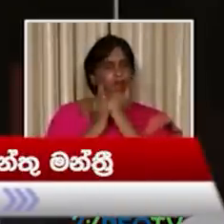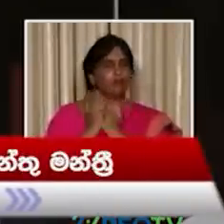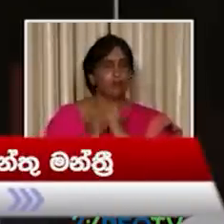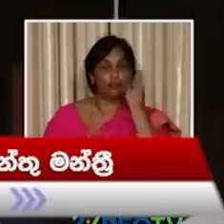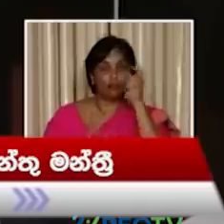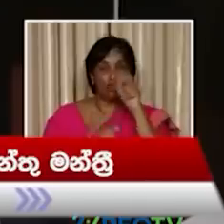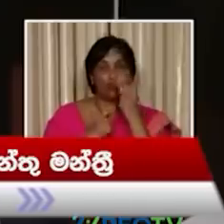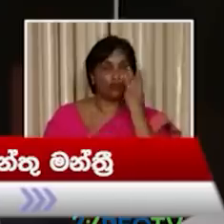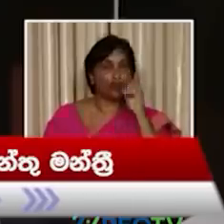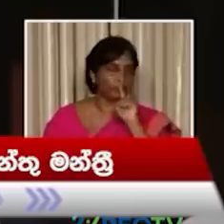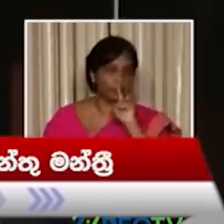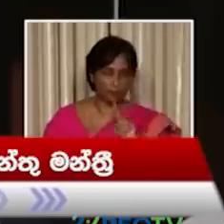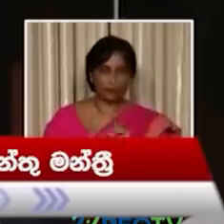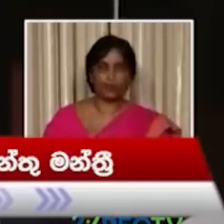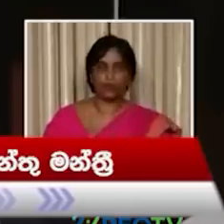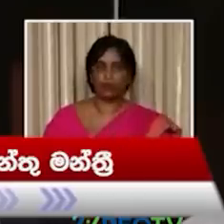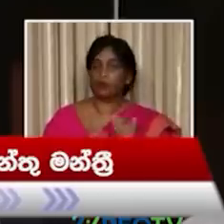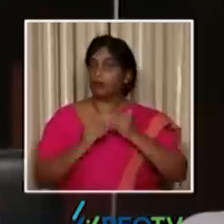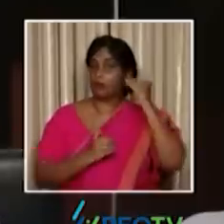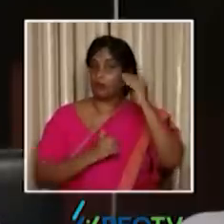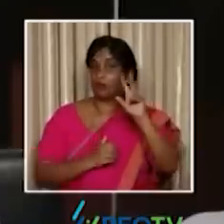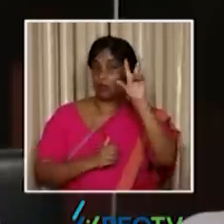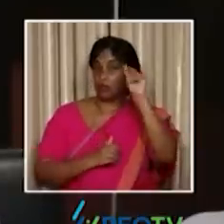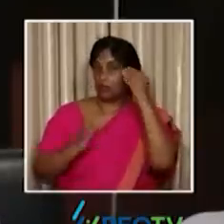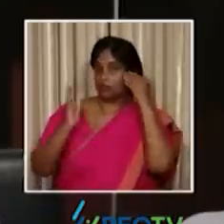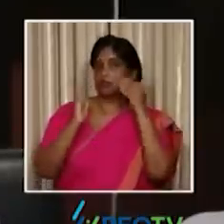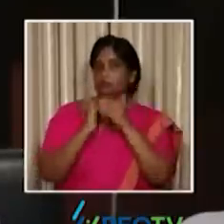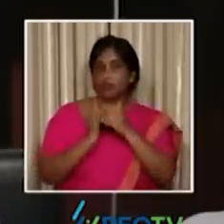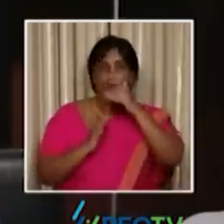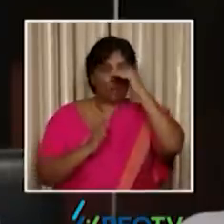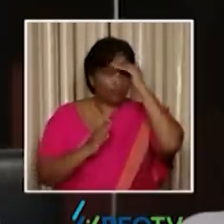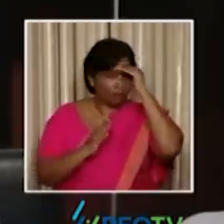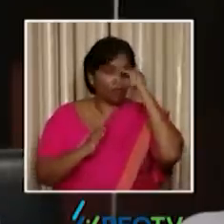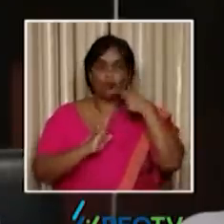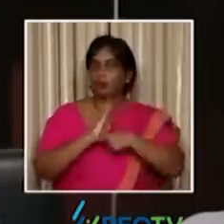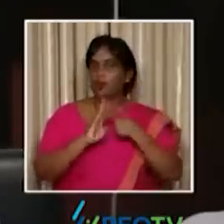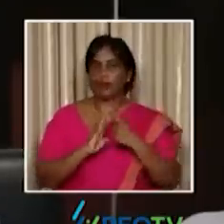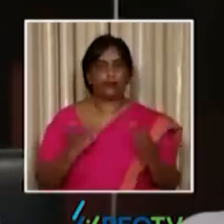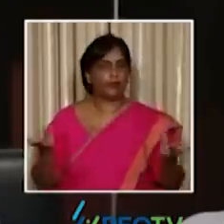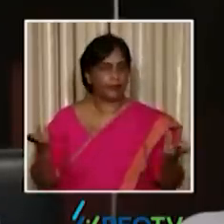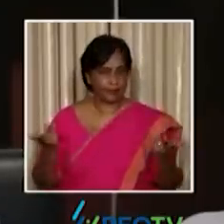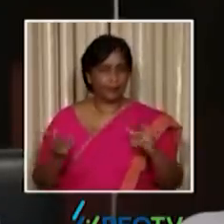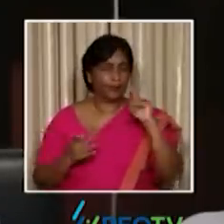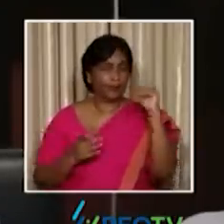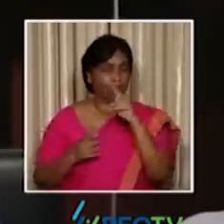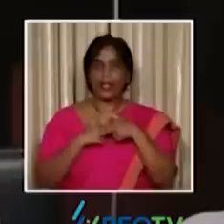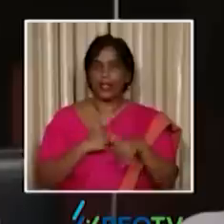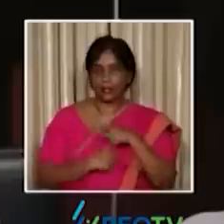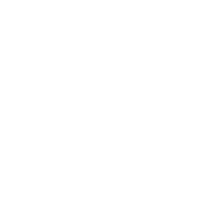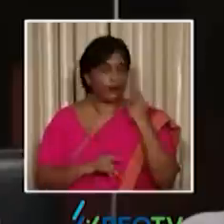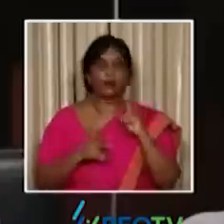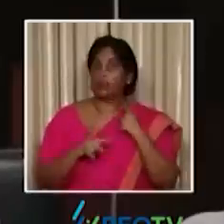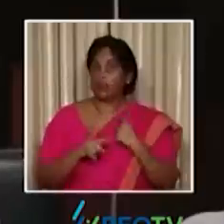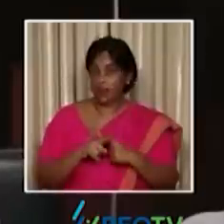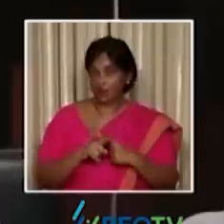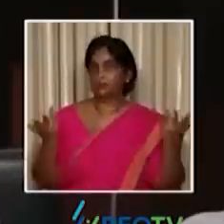විද්වතුන් 3611 ක අනාගත දැක්මක් තිබෙන නායකත්වයක් මේ රටේ නැහැ කියන එක තමයි පළවෙනි හේතුව හැටියට දීලා